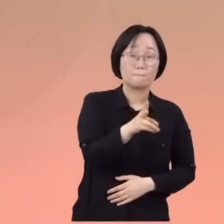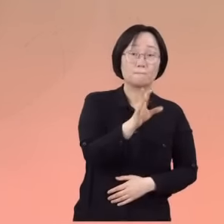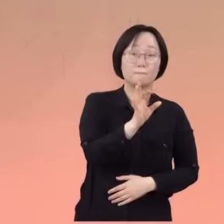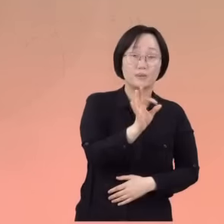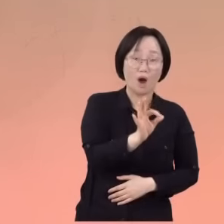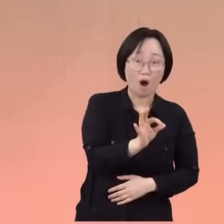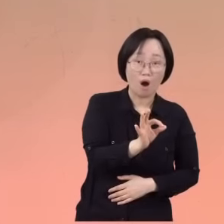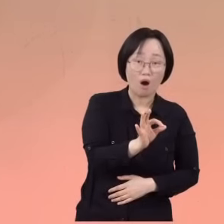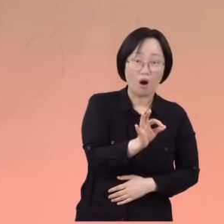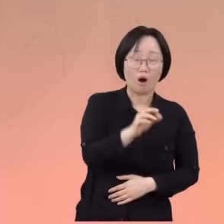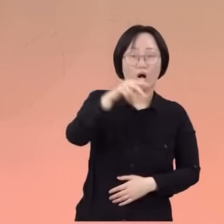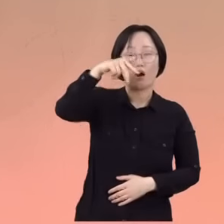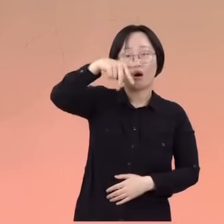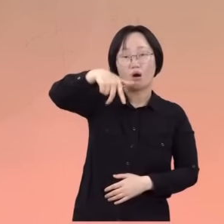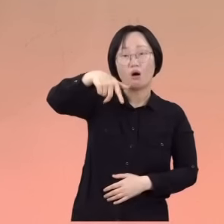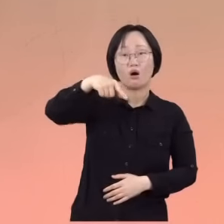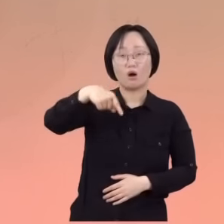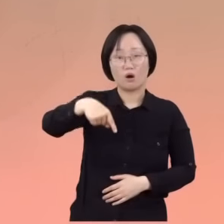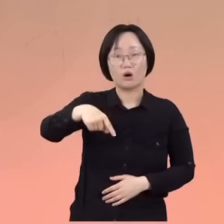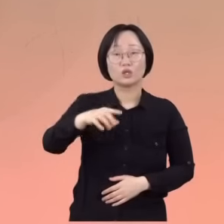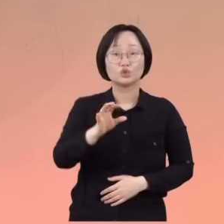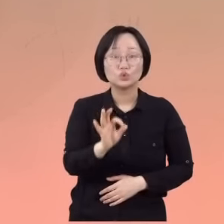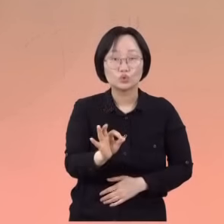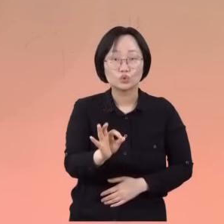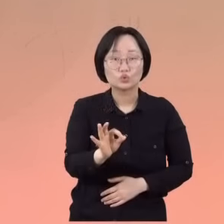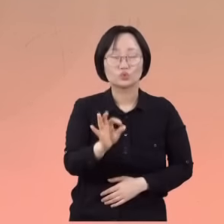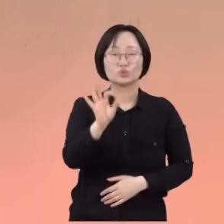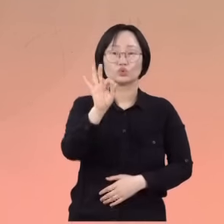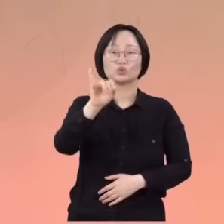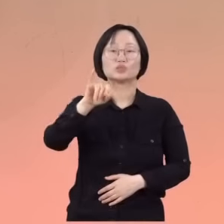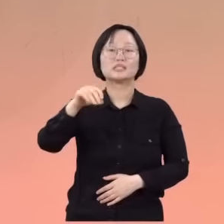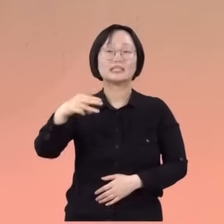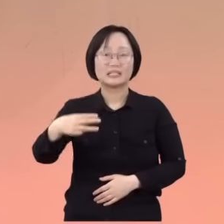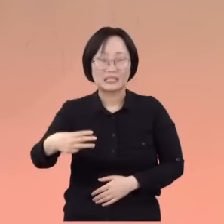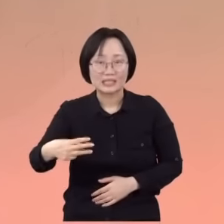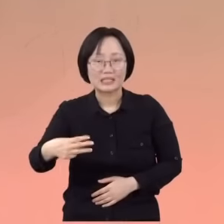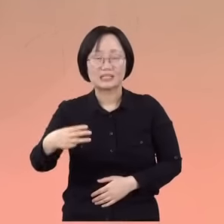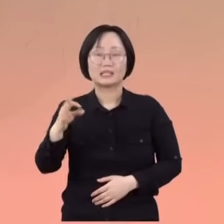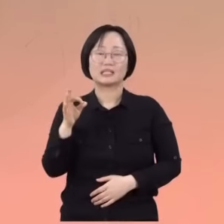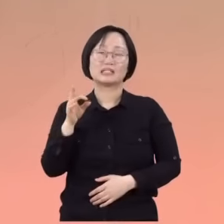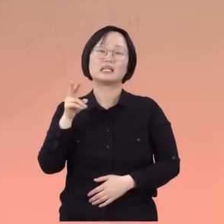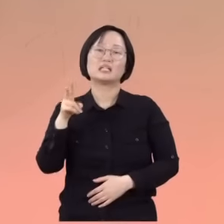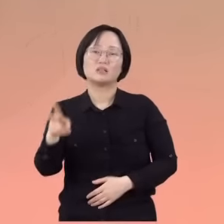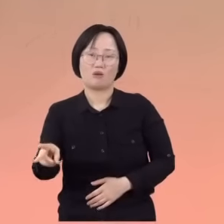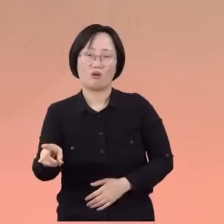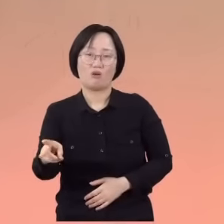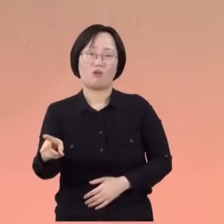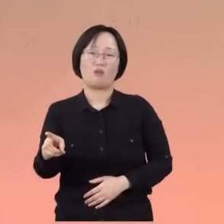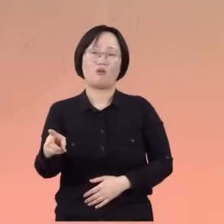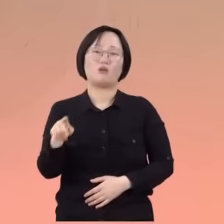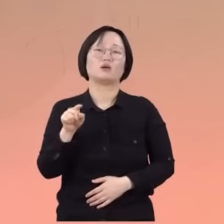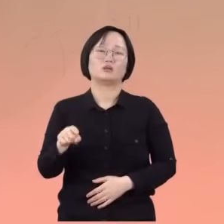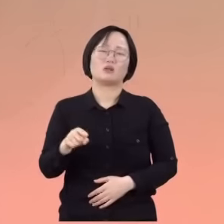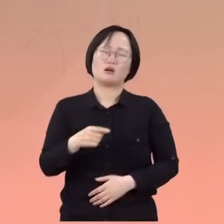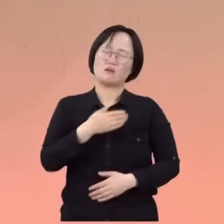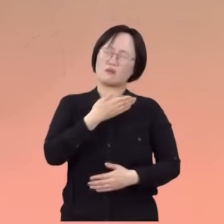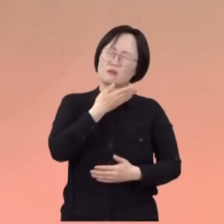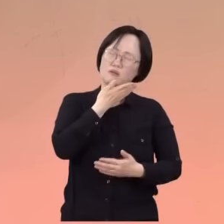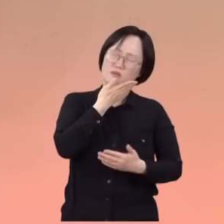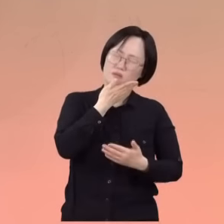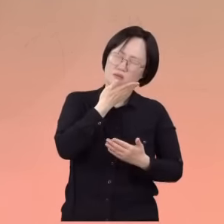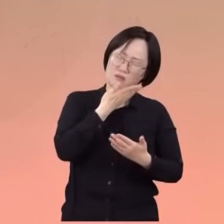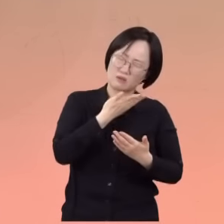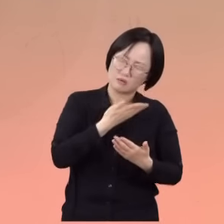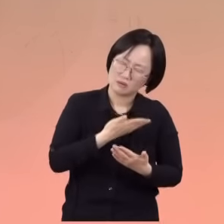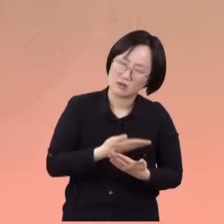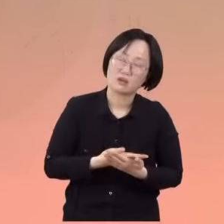따라해 보세요 병중 일려이 병중 1녀가 굉장히 중요하답니다 병중 1가